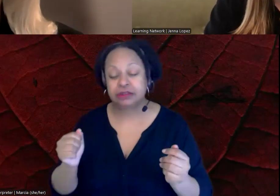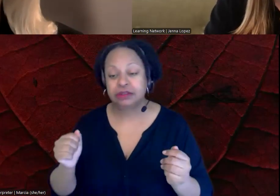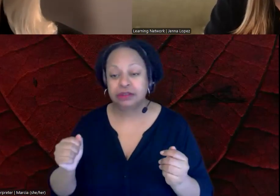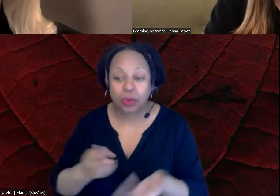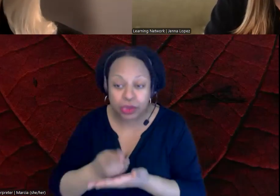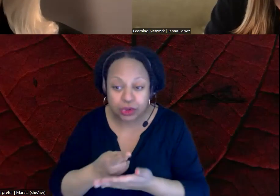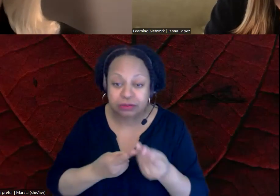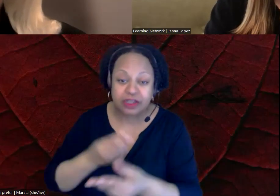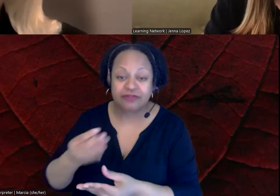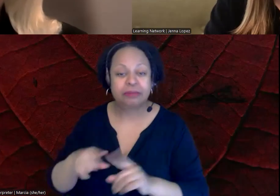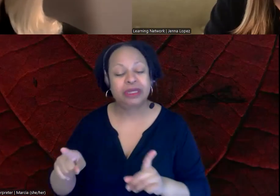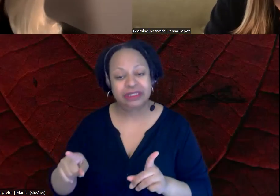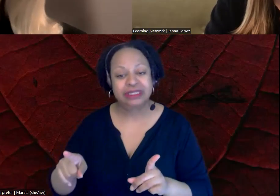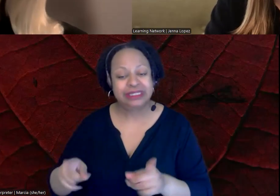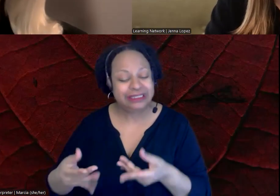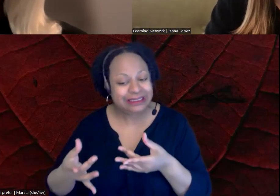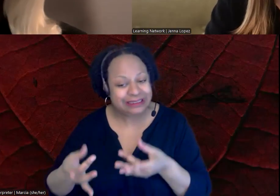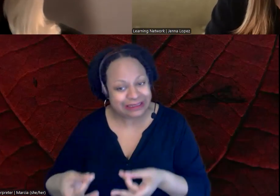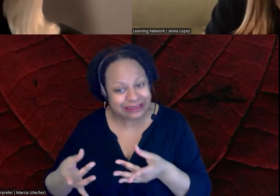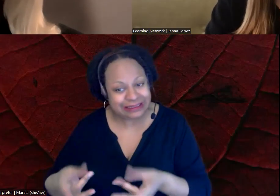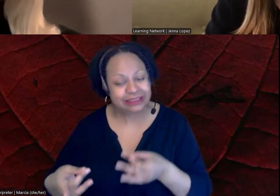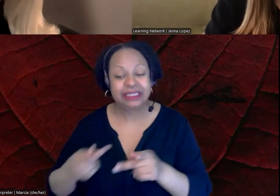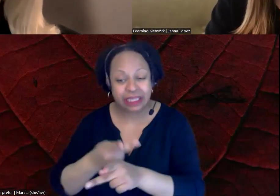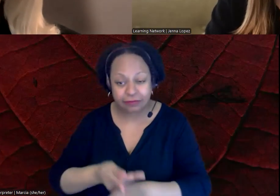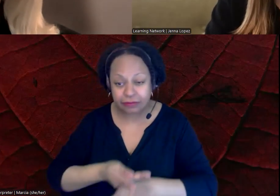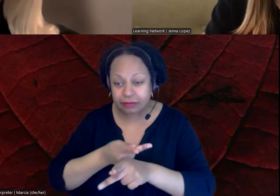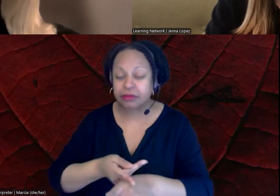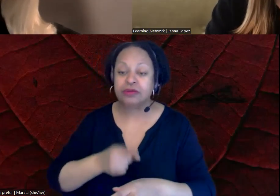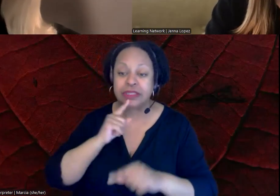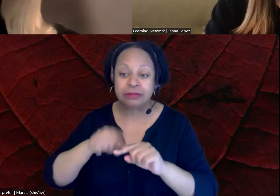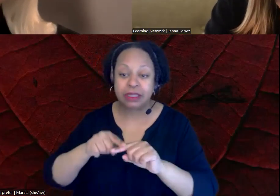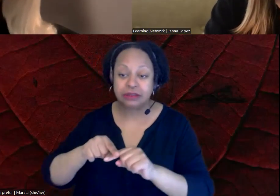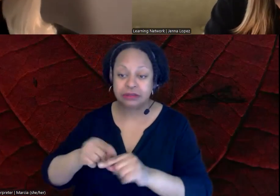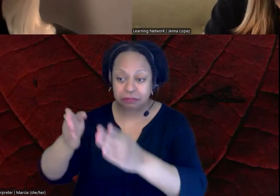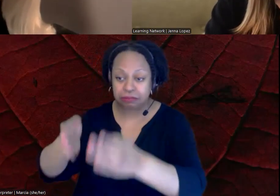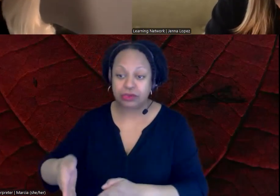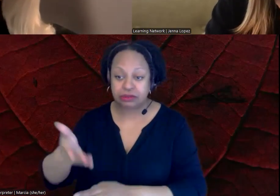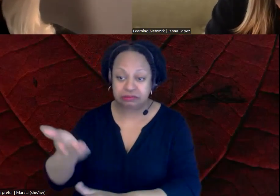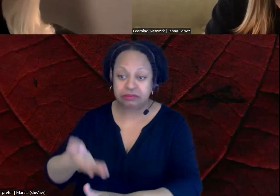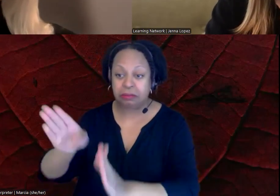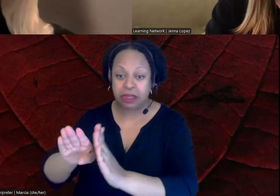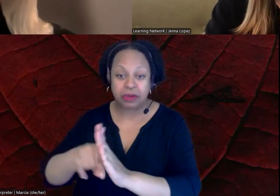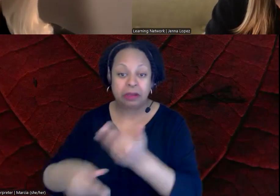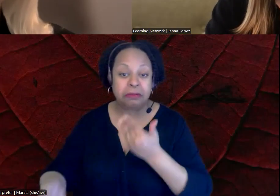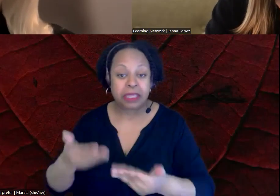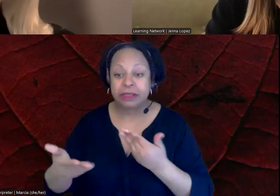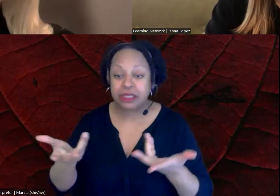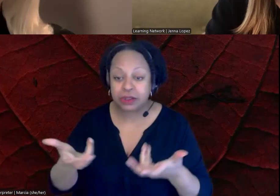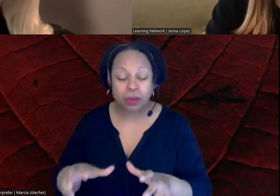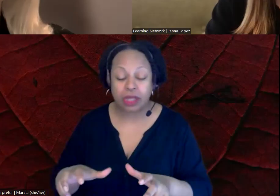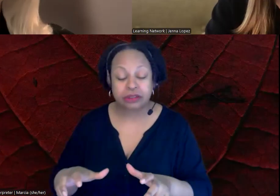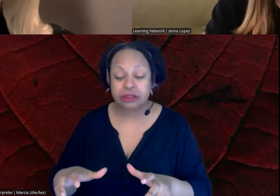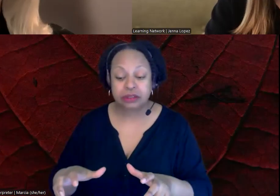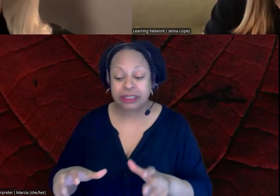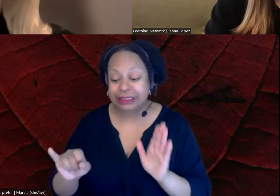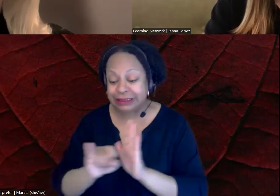avez besoin. Mais sinon, c'est vraiment très, très sensible et vraiment dépendant des antécédents de la personne. Elle ne